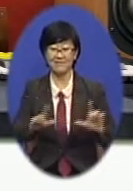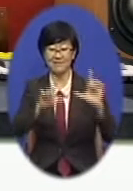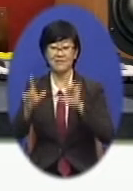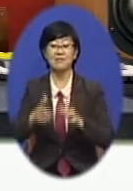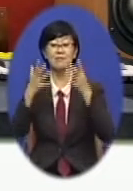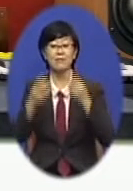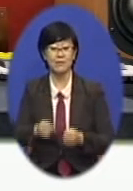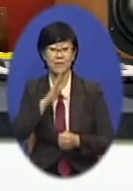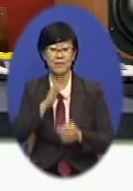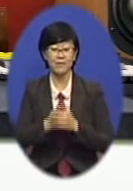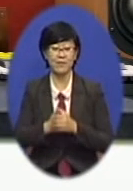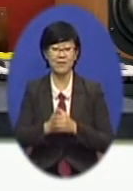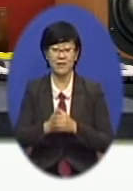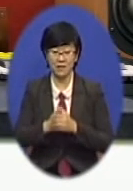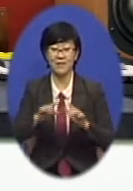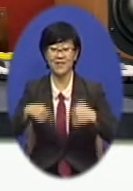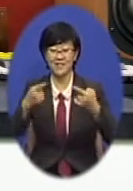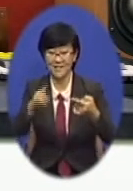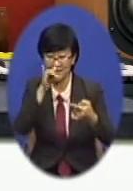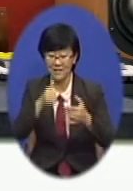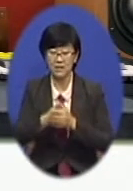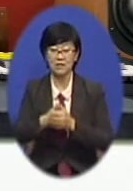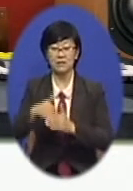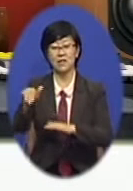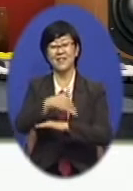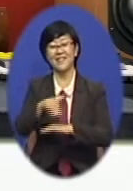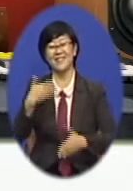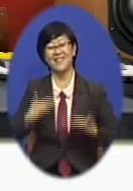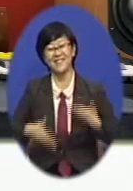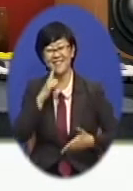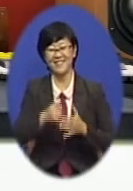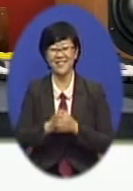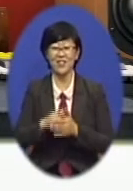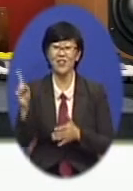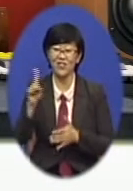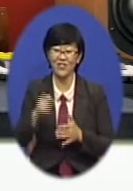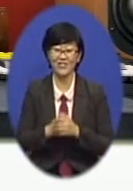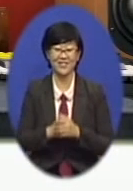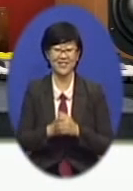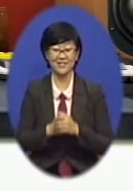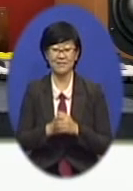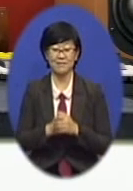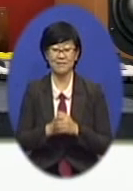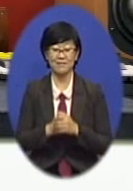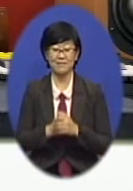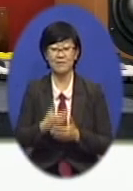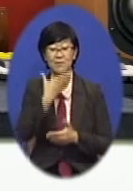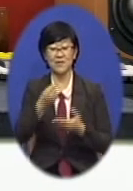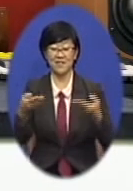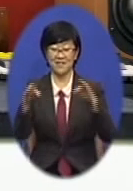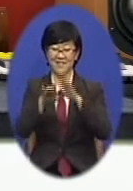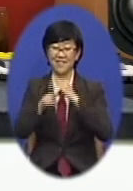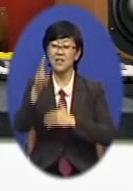네. 있으실 텐데 그 활동하고 네. 계십니까? 그 다니냐고 바빠요. 아 그러세요? 어떤 거 어떤 거 하세요? 저 복지관에서